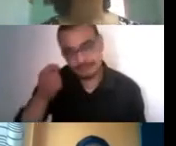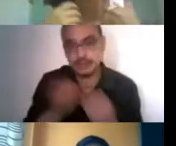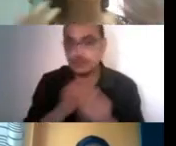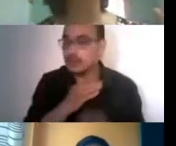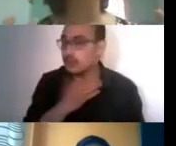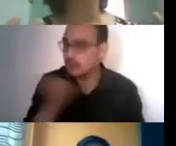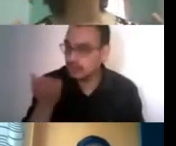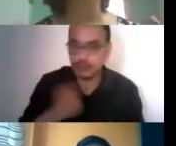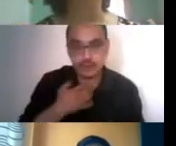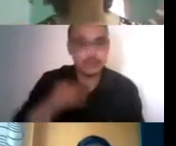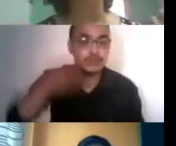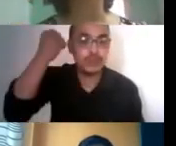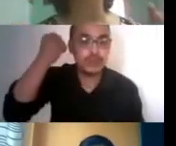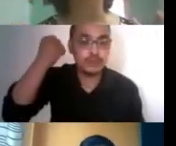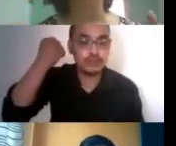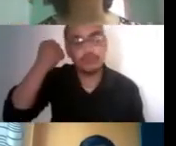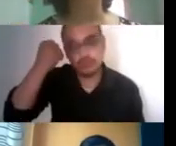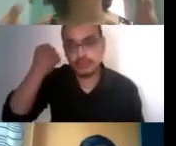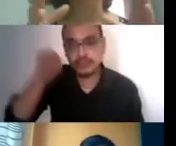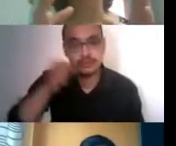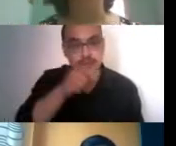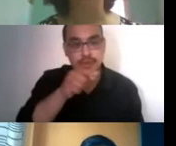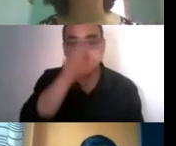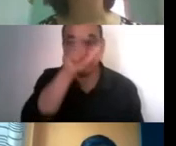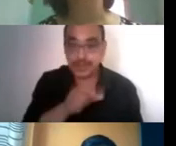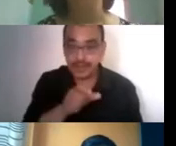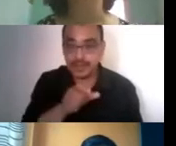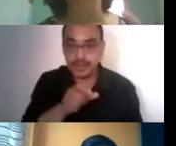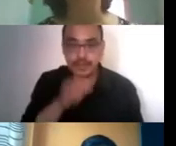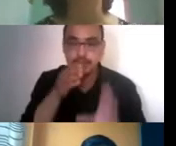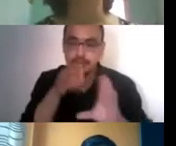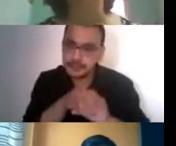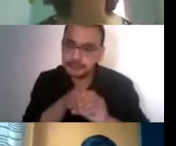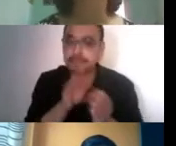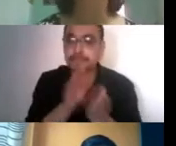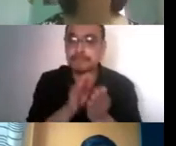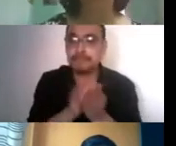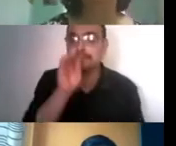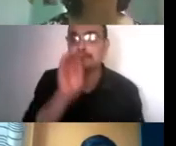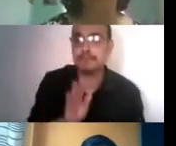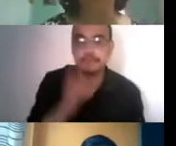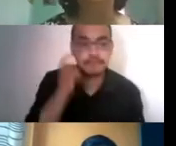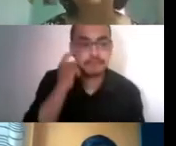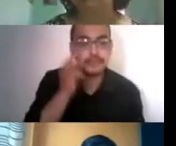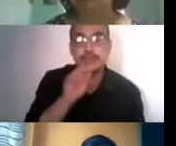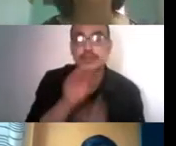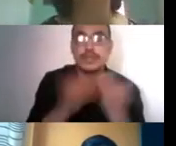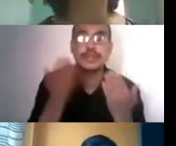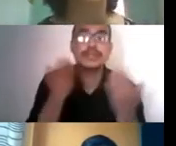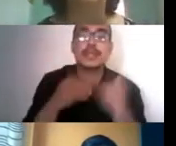म झुन्डेर मर्छु होइन, ताकि त्यो व्यक्तिलाई चाहिँ त्यहाँ भित्रै मात्र राखिराख्न सकोस् होइन। यस्तो खालको हिंसालाई चाहिँ